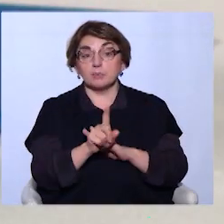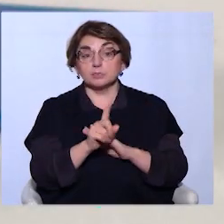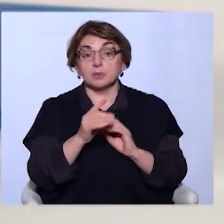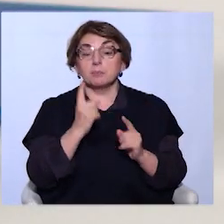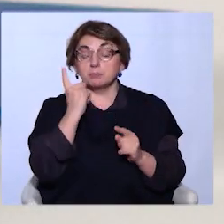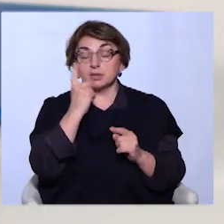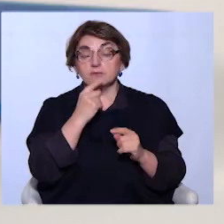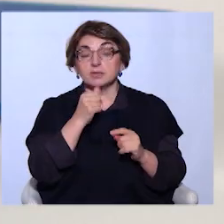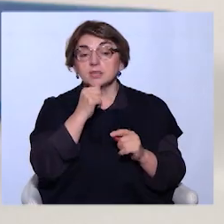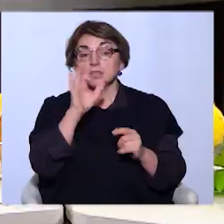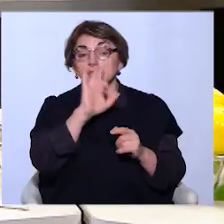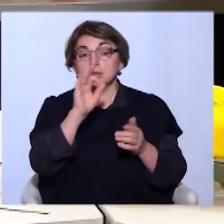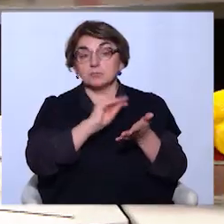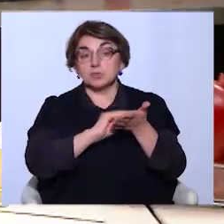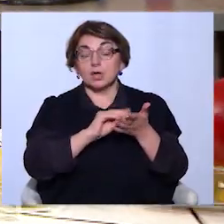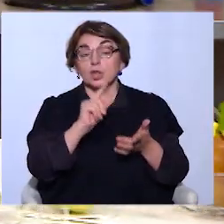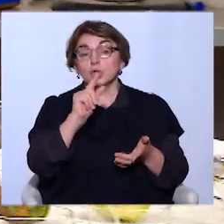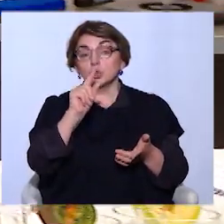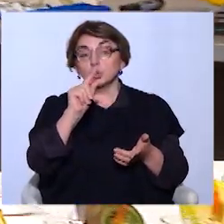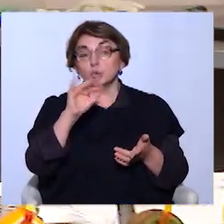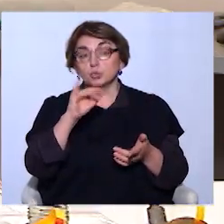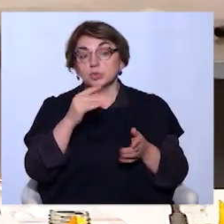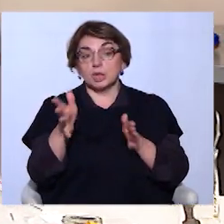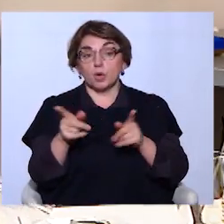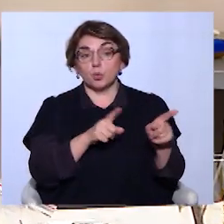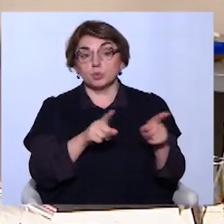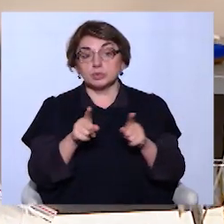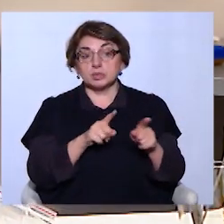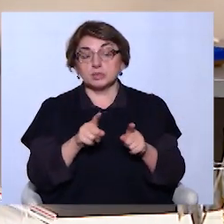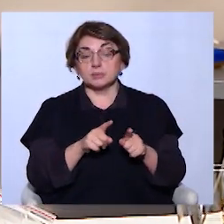დაგიწერთ პირველს. თუთია ურთიერთქმედებს